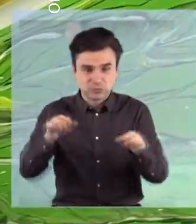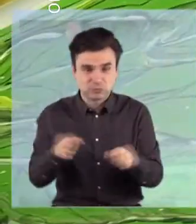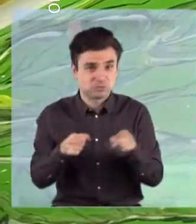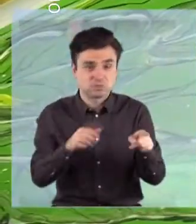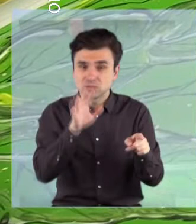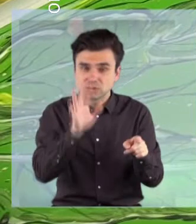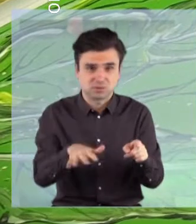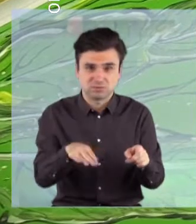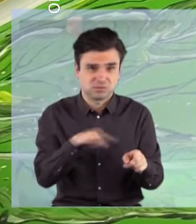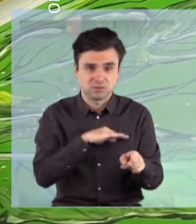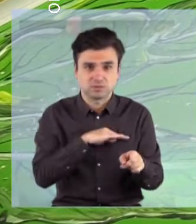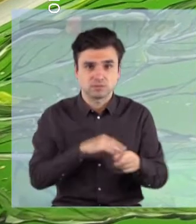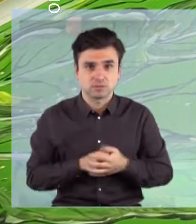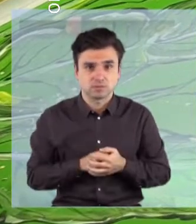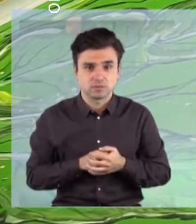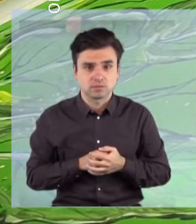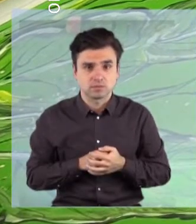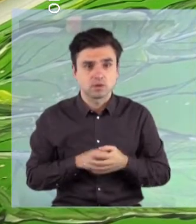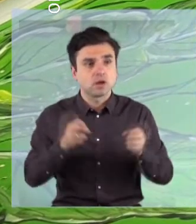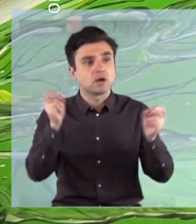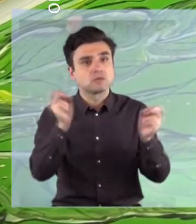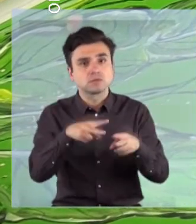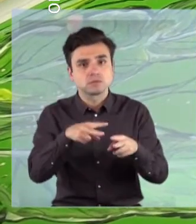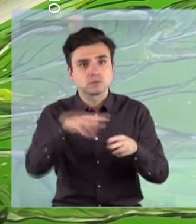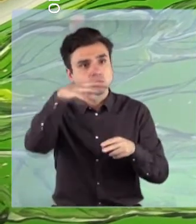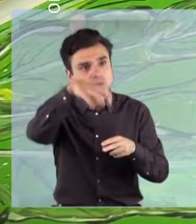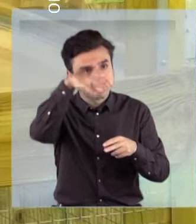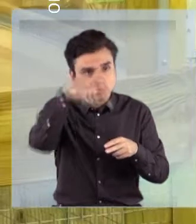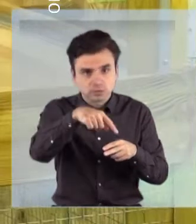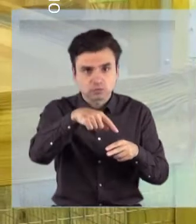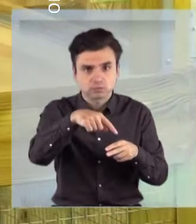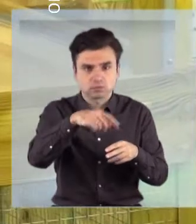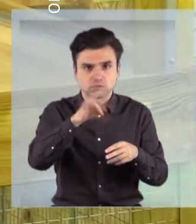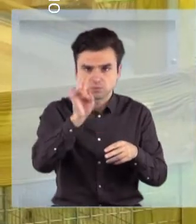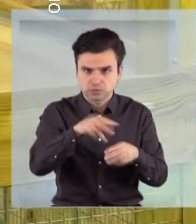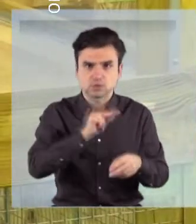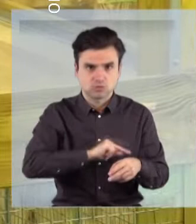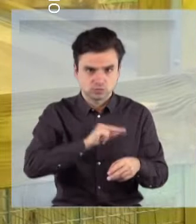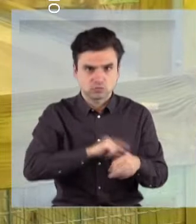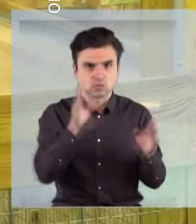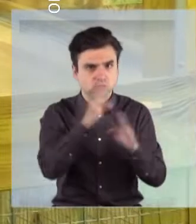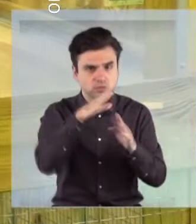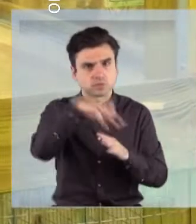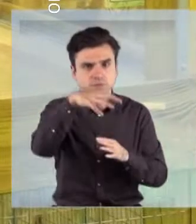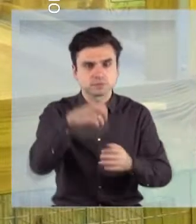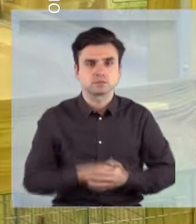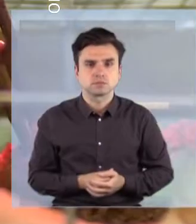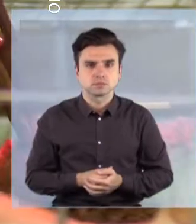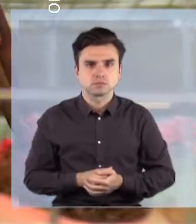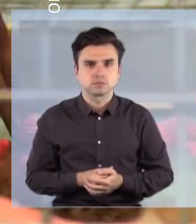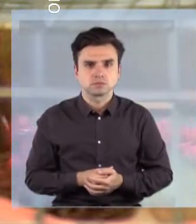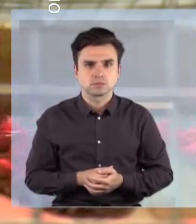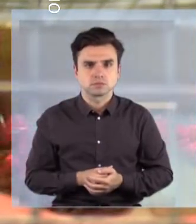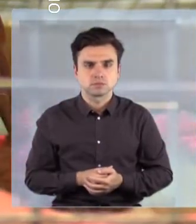На перший погляд, для звірів дійсно є усі умови для комфортного проживання. Площа та висота вольєрів відповідає мінімальним нормам